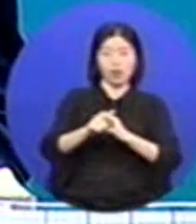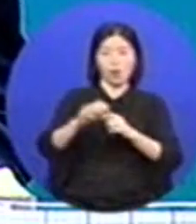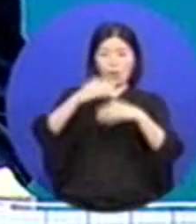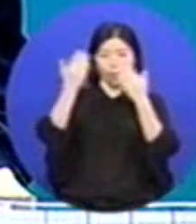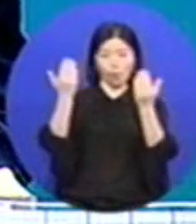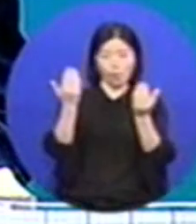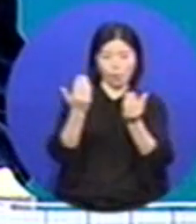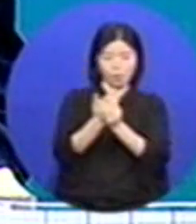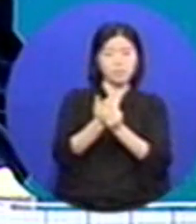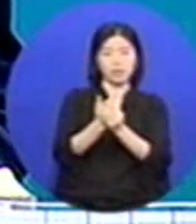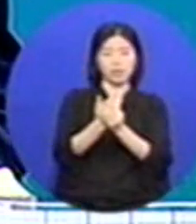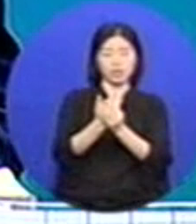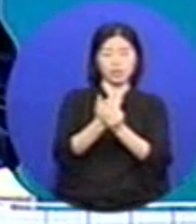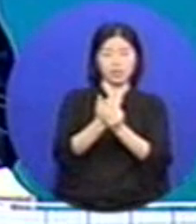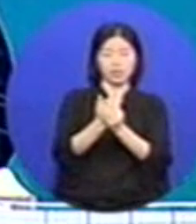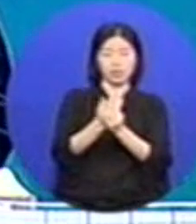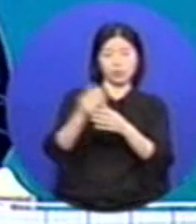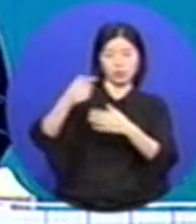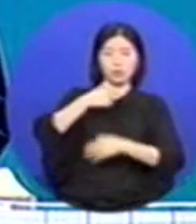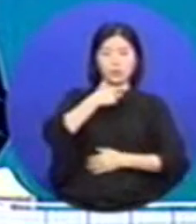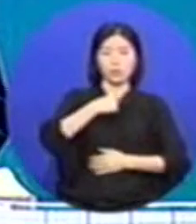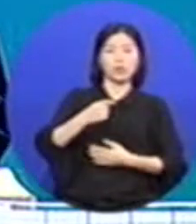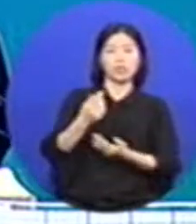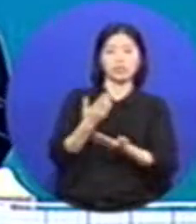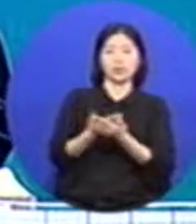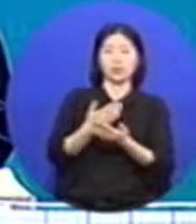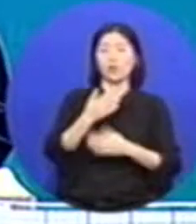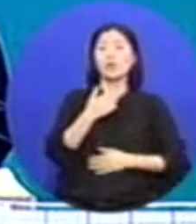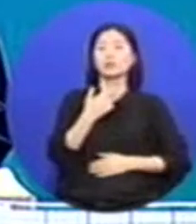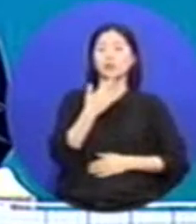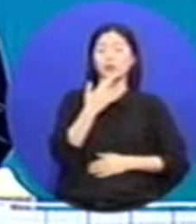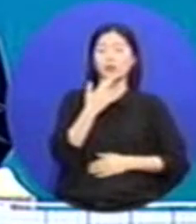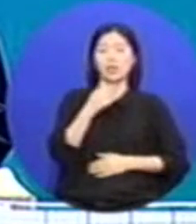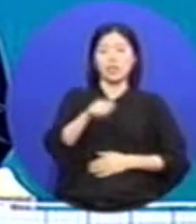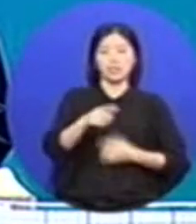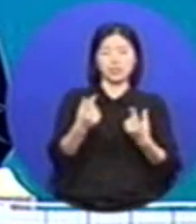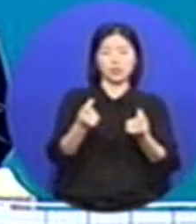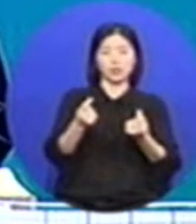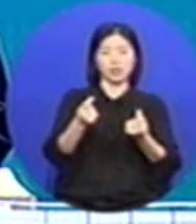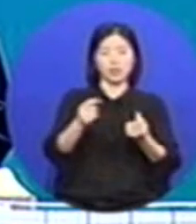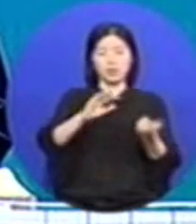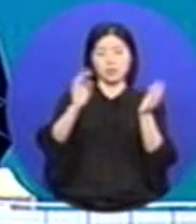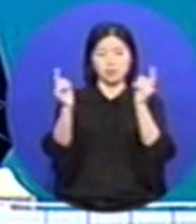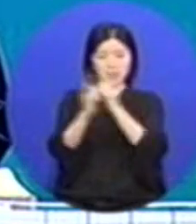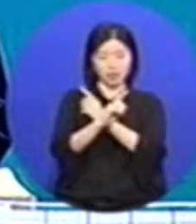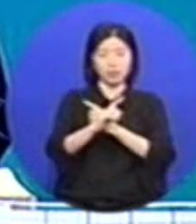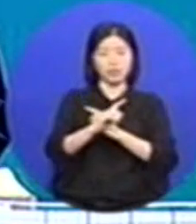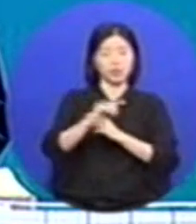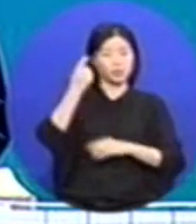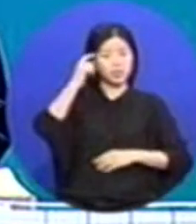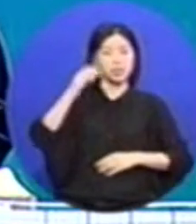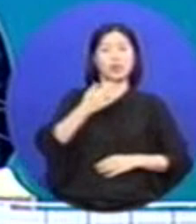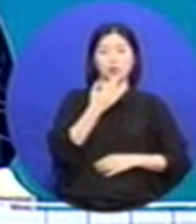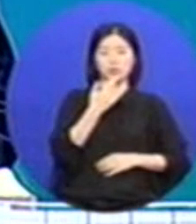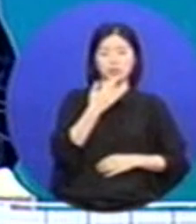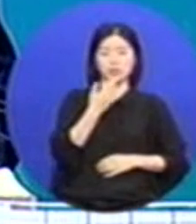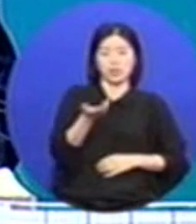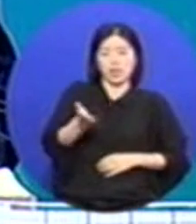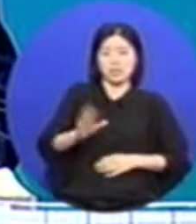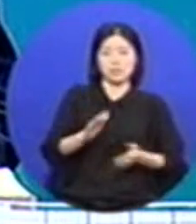걸 요구하지 않으셨어요 우리가 그렇게 되리라고 믿지도 않으세요 그러나 예수님은